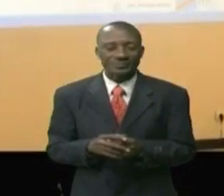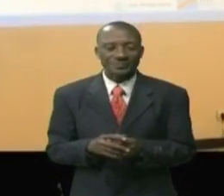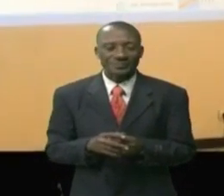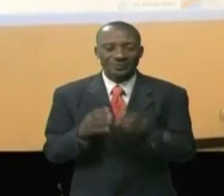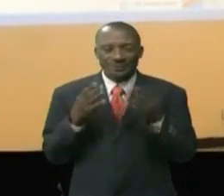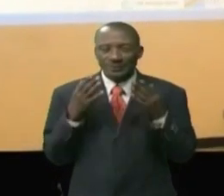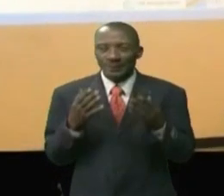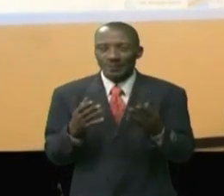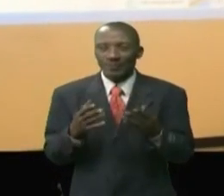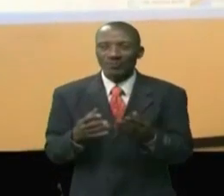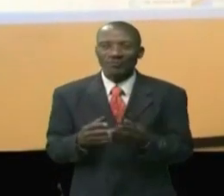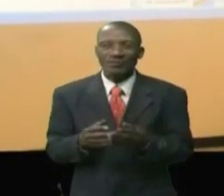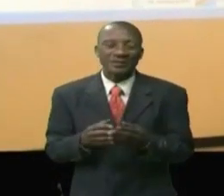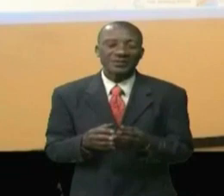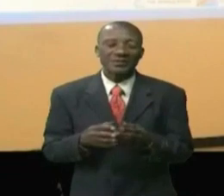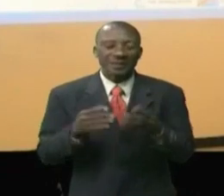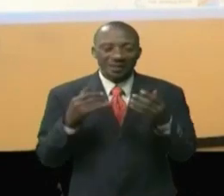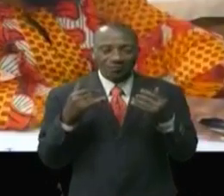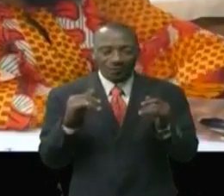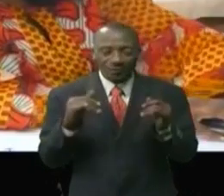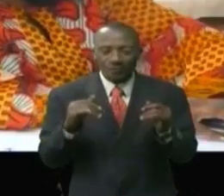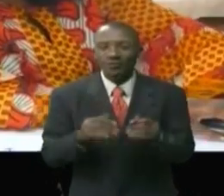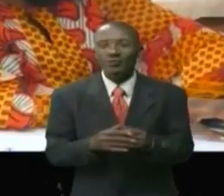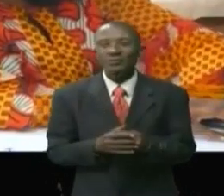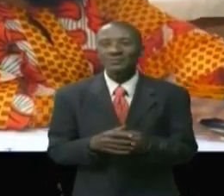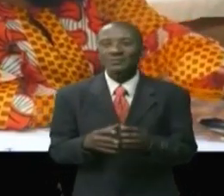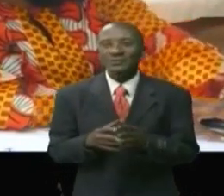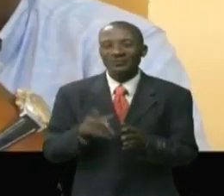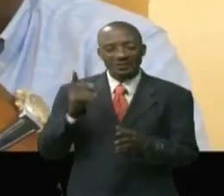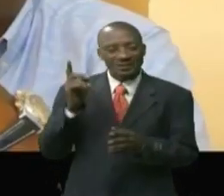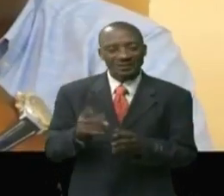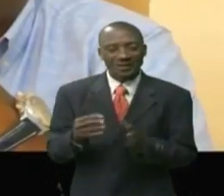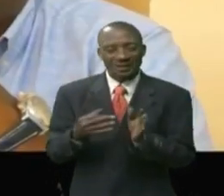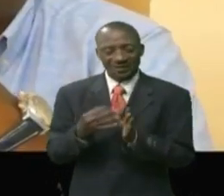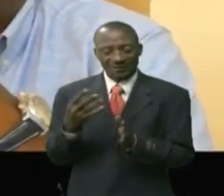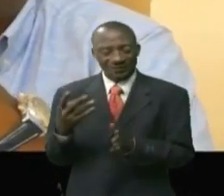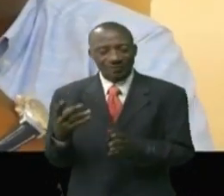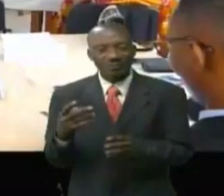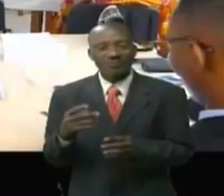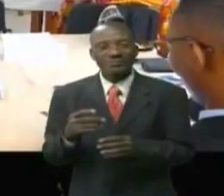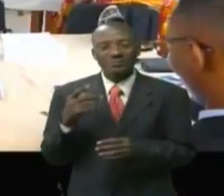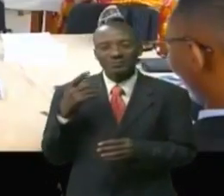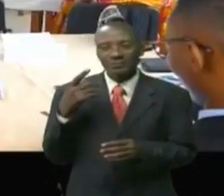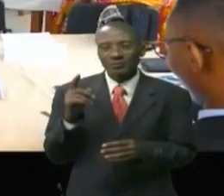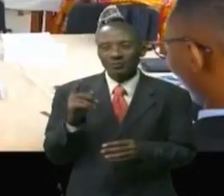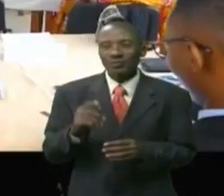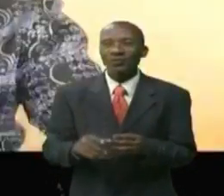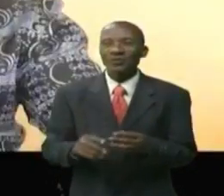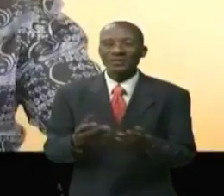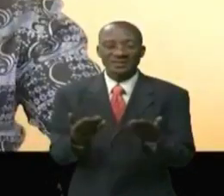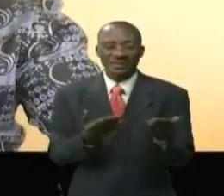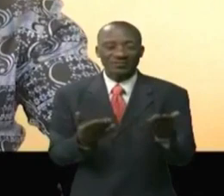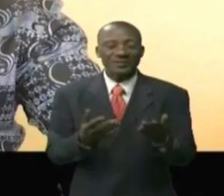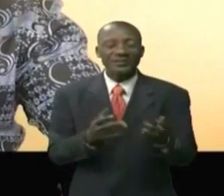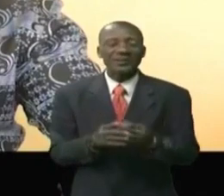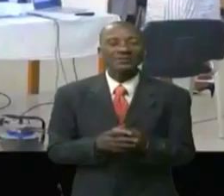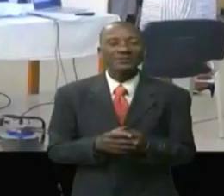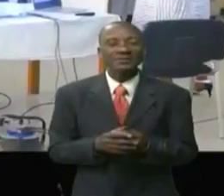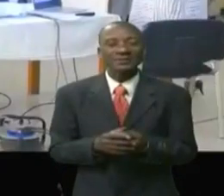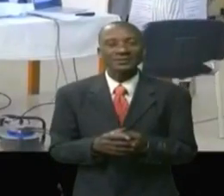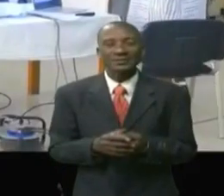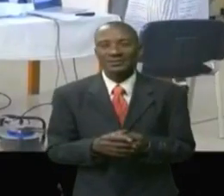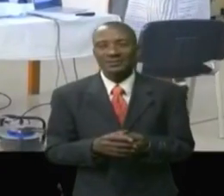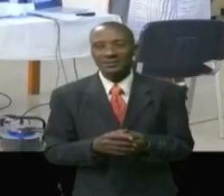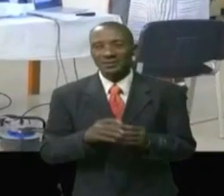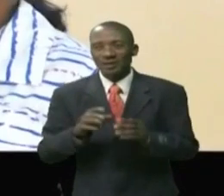obstacles majeurs aux petites et moyenes entreprises ainsi qu'aux prestateurs de servicees de développement des entreprises dans l'atteintte de leurs objectifs cet